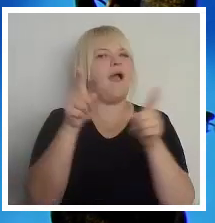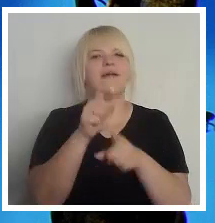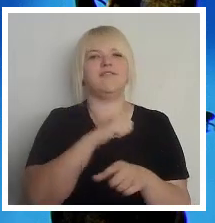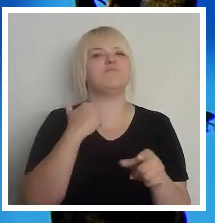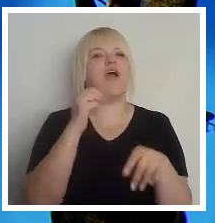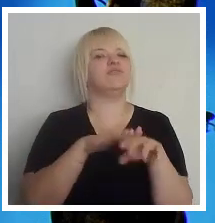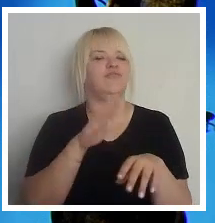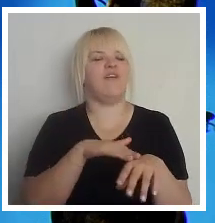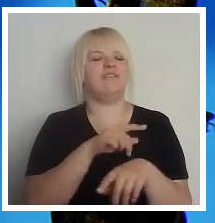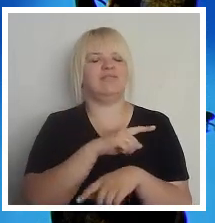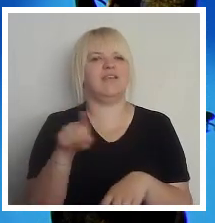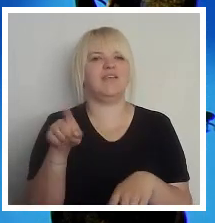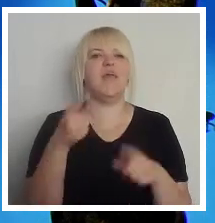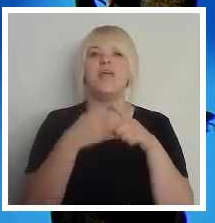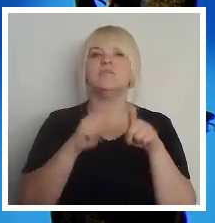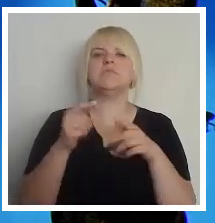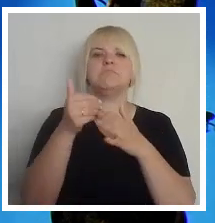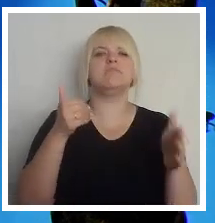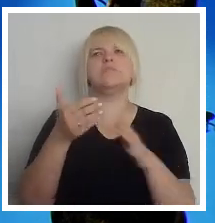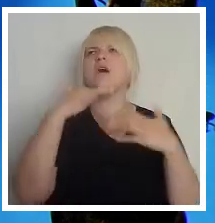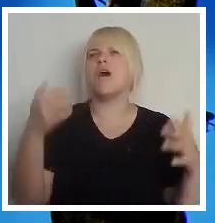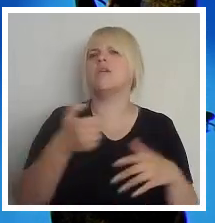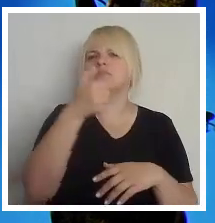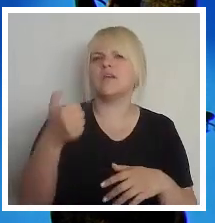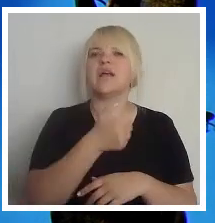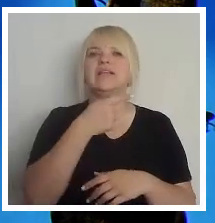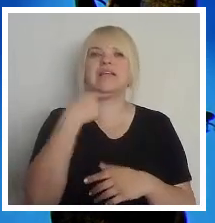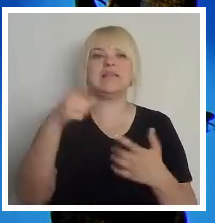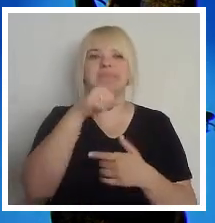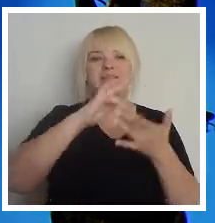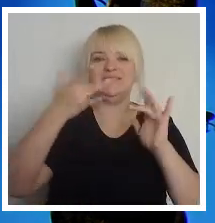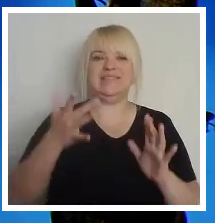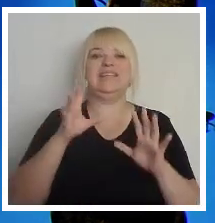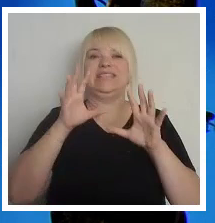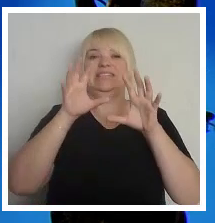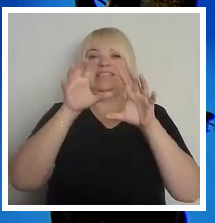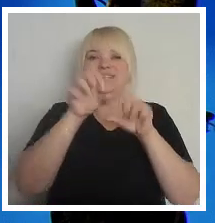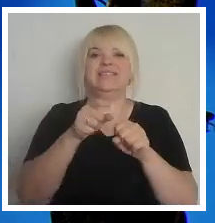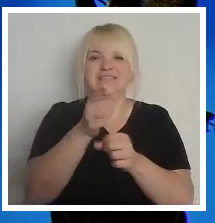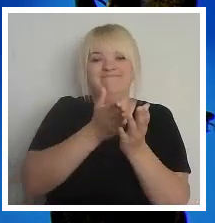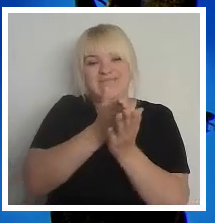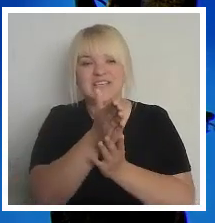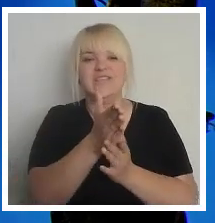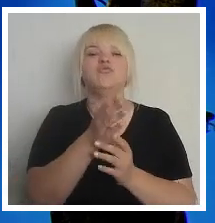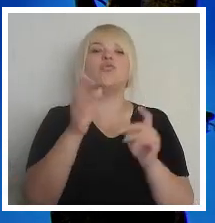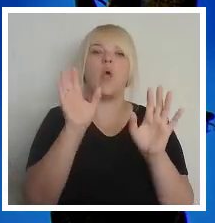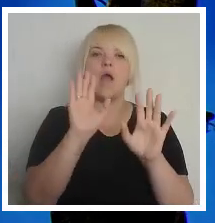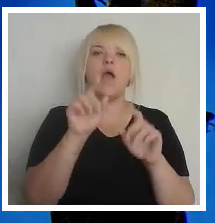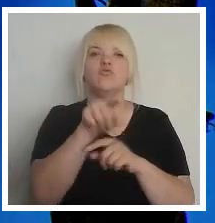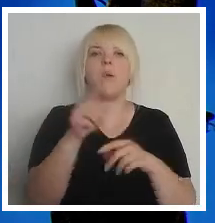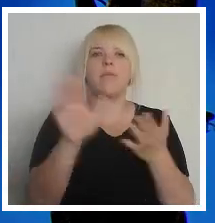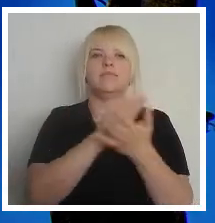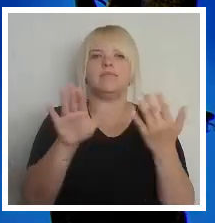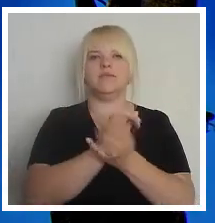savukārt cenšoties pirms daudziem gadiem ieņemt to nišu savu nišu, palaidām šo